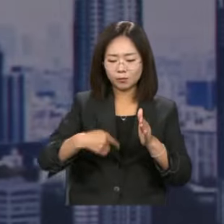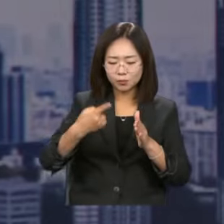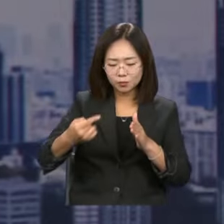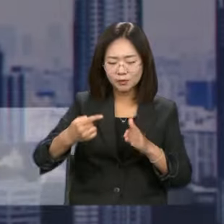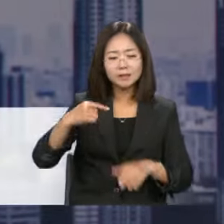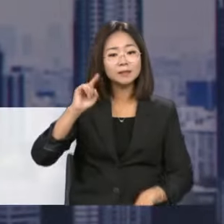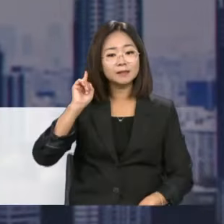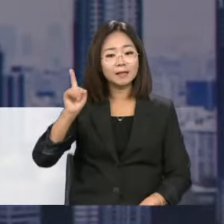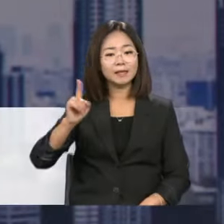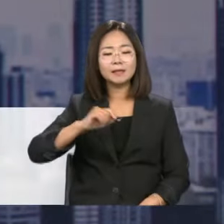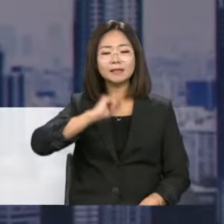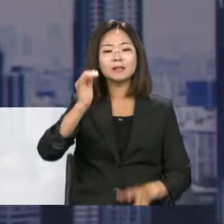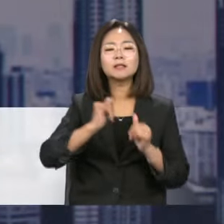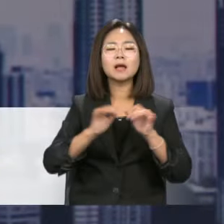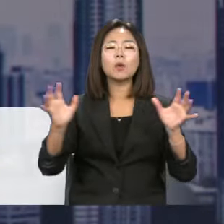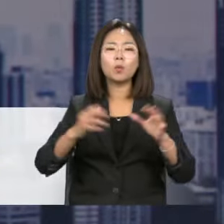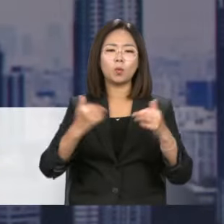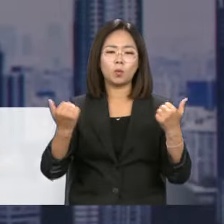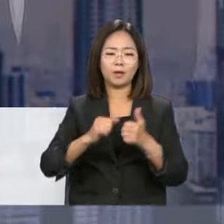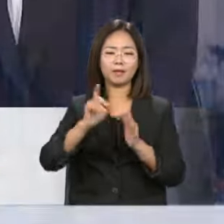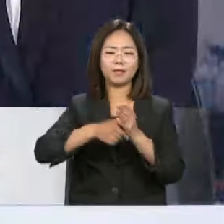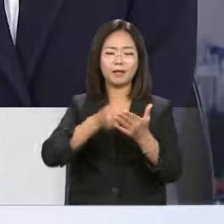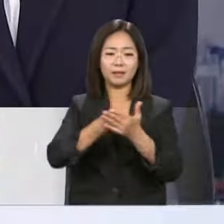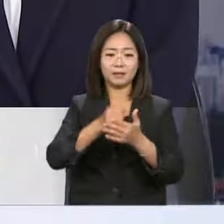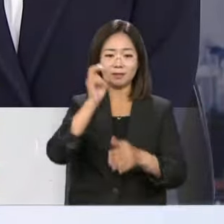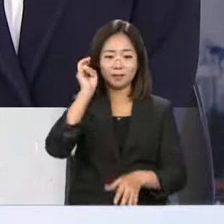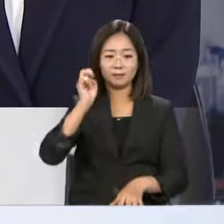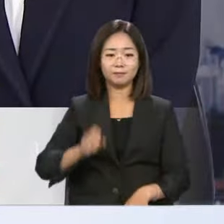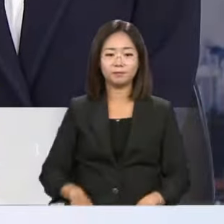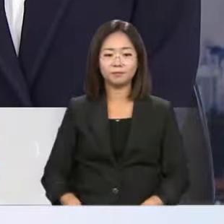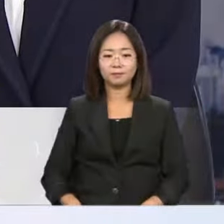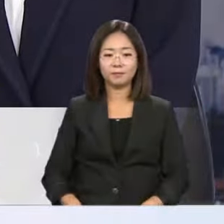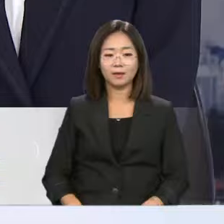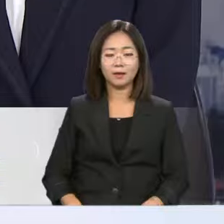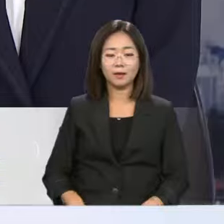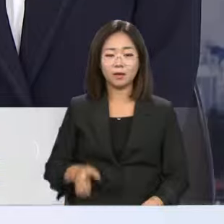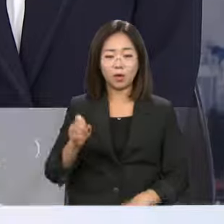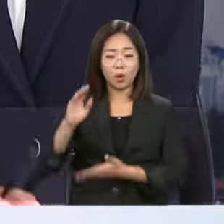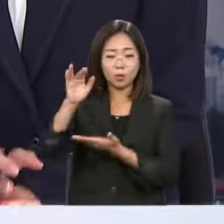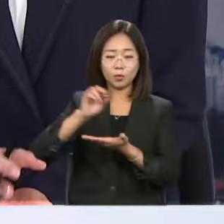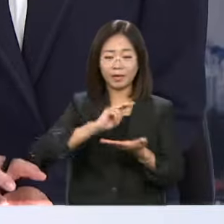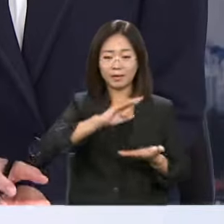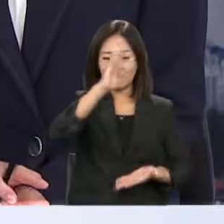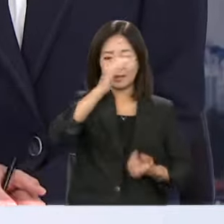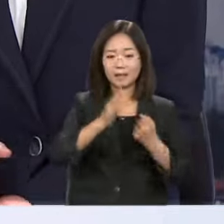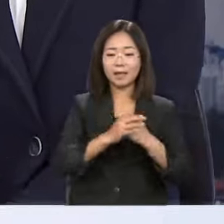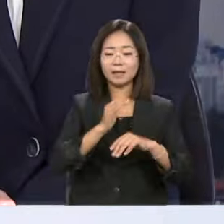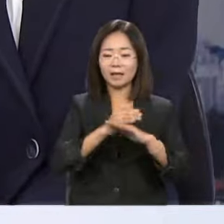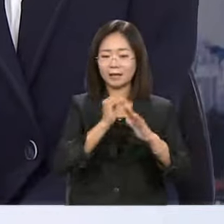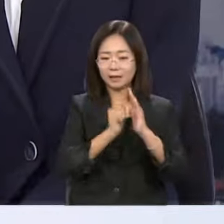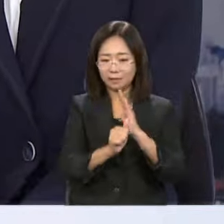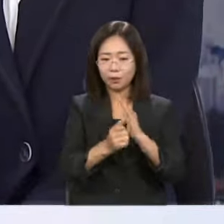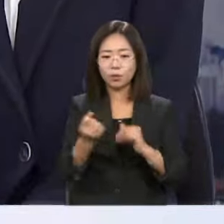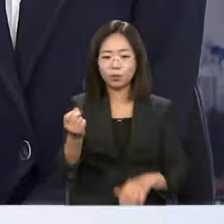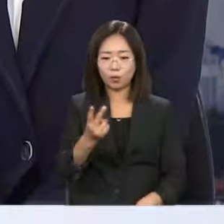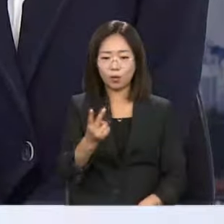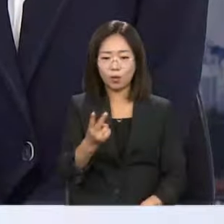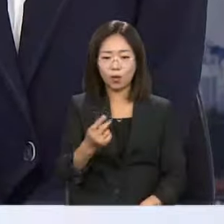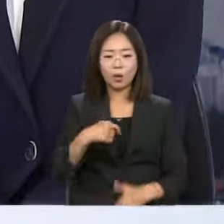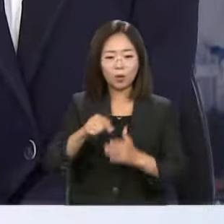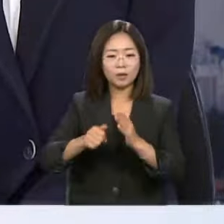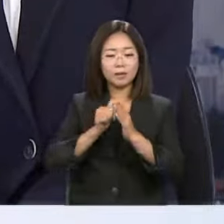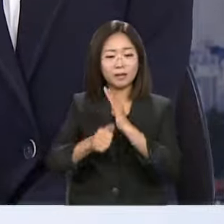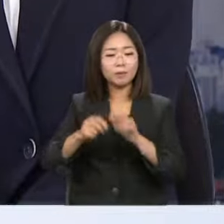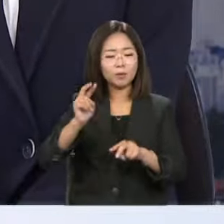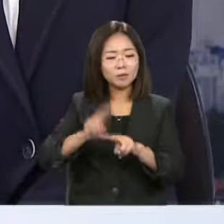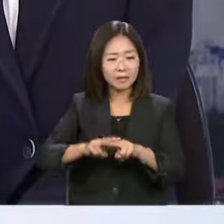당선자 총회 의해서 최종 결론을 낼 가능성이 높습니다 역대급 여소야대 전국의 당 대표뿐 아니라 말씀하신 대로 새 원내